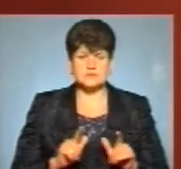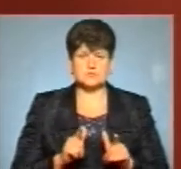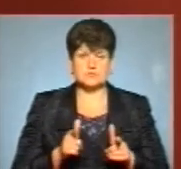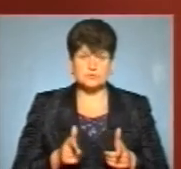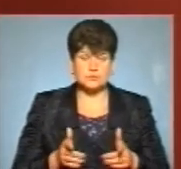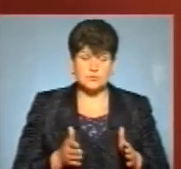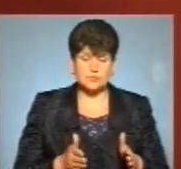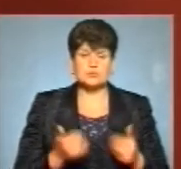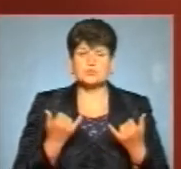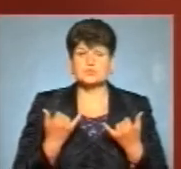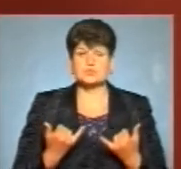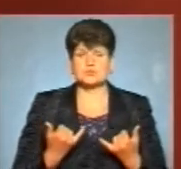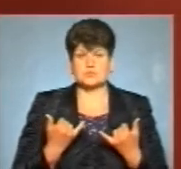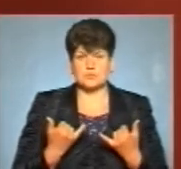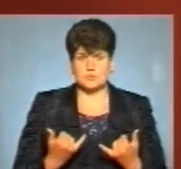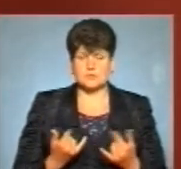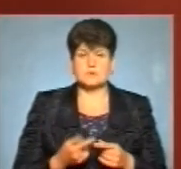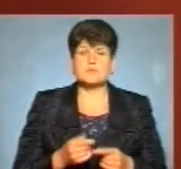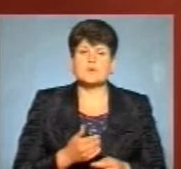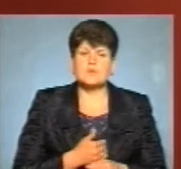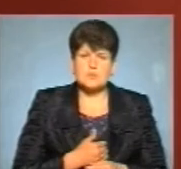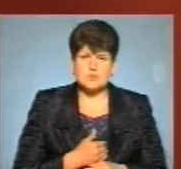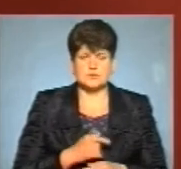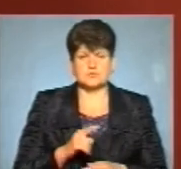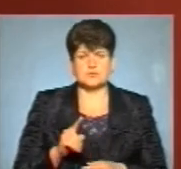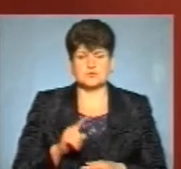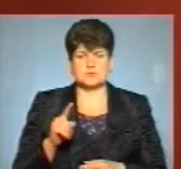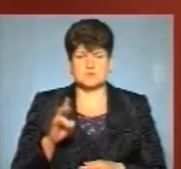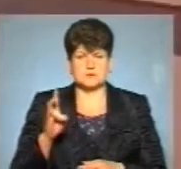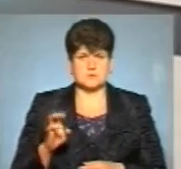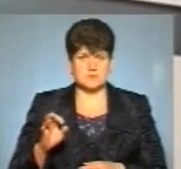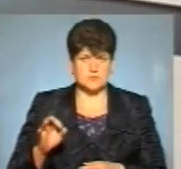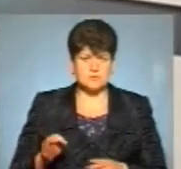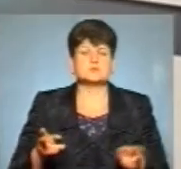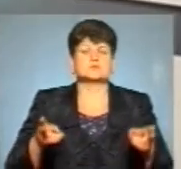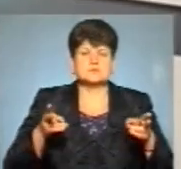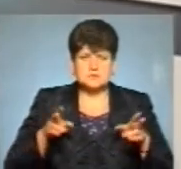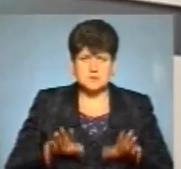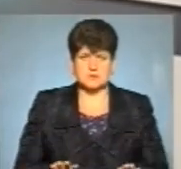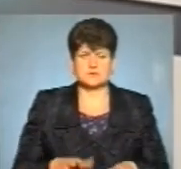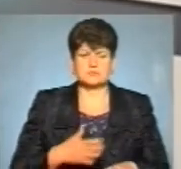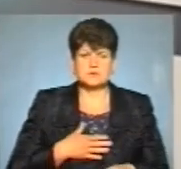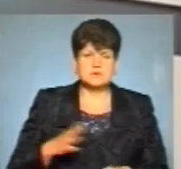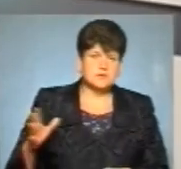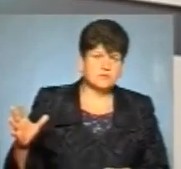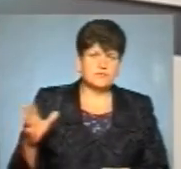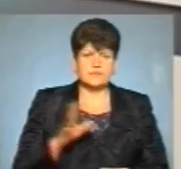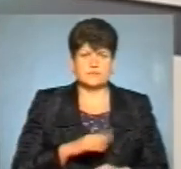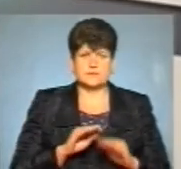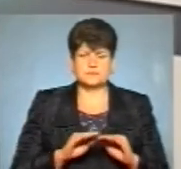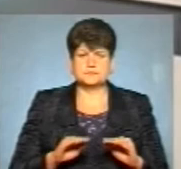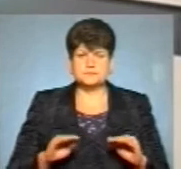вступу. Тому ми сьогодні таки хочемо, щоб зовнішнє незалежне оцінювання залишилося, щоб наші усі